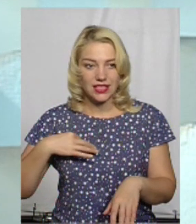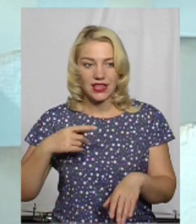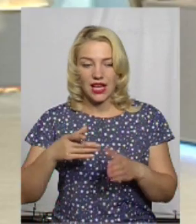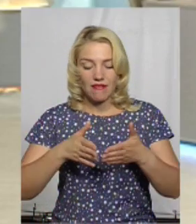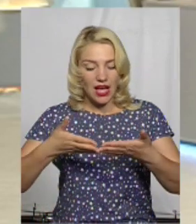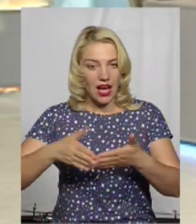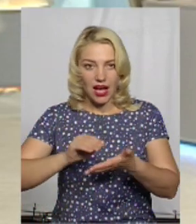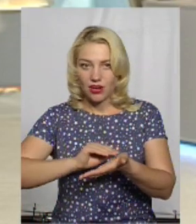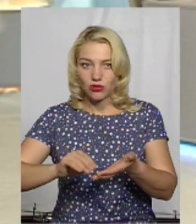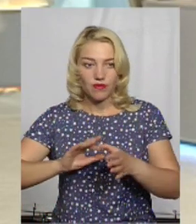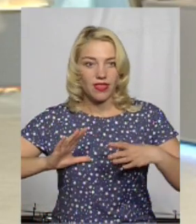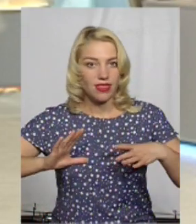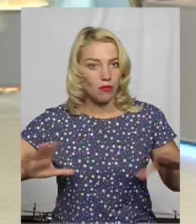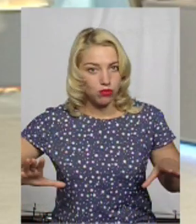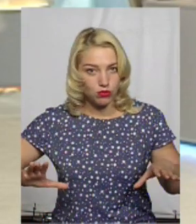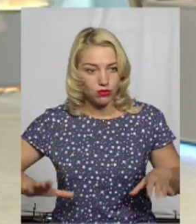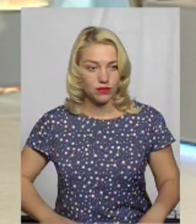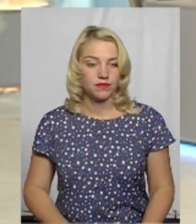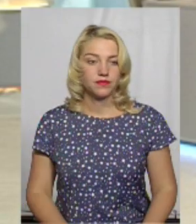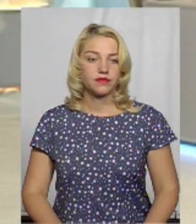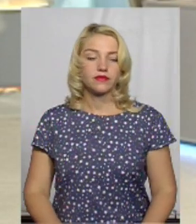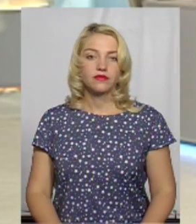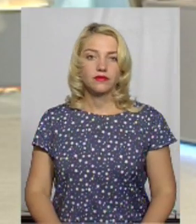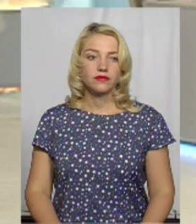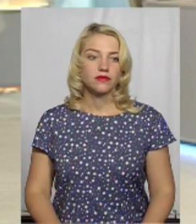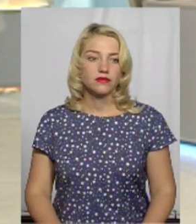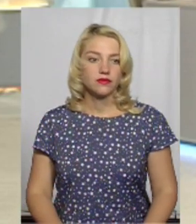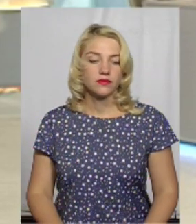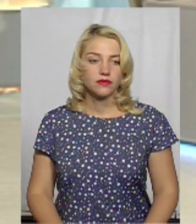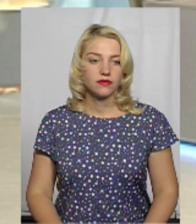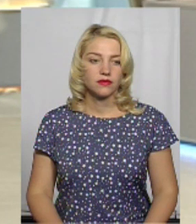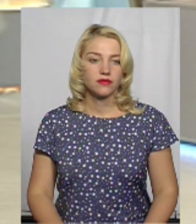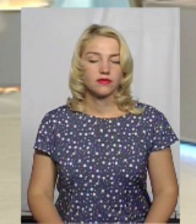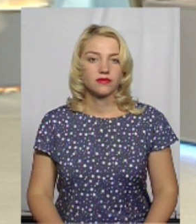не внесли. Пане Борис, можете прокоментувати на рахунок реакцій? Чи є такий реєстр?